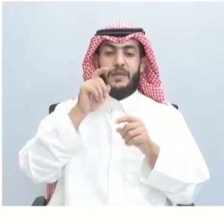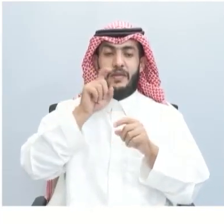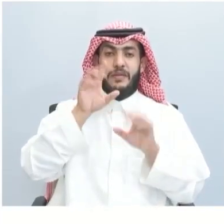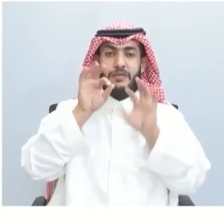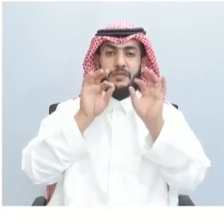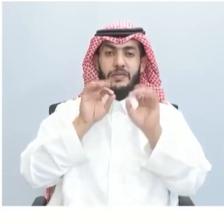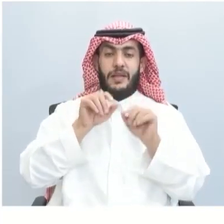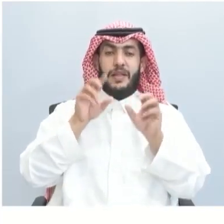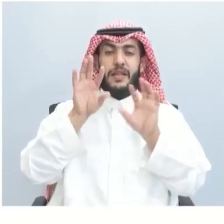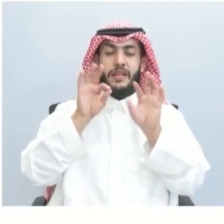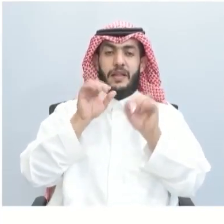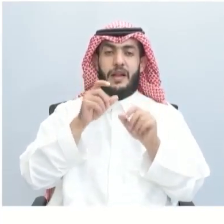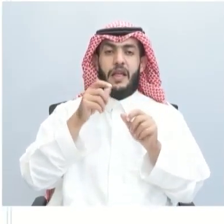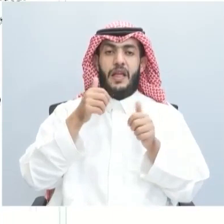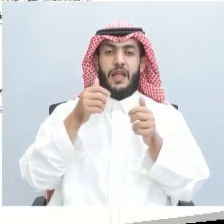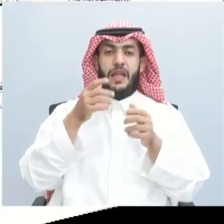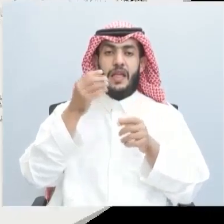من الخيارات